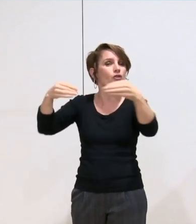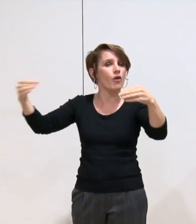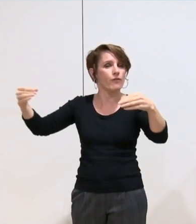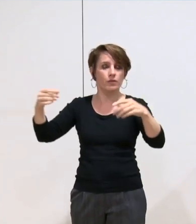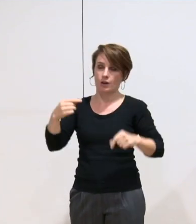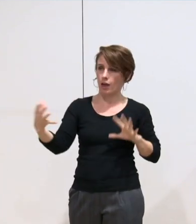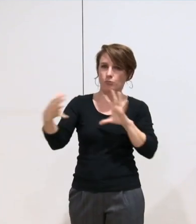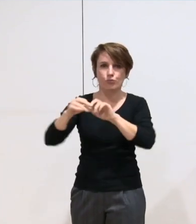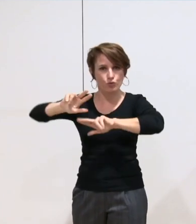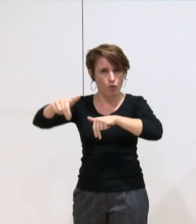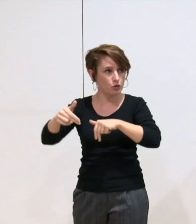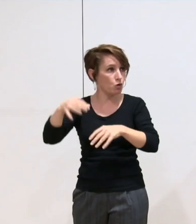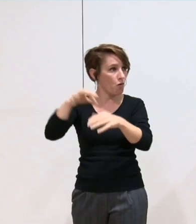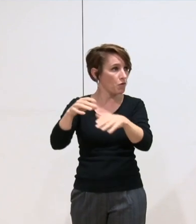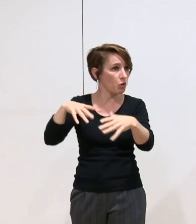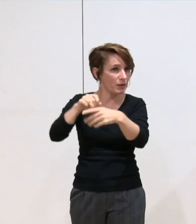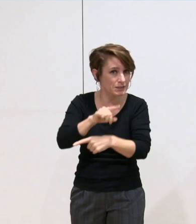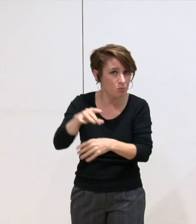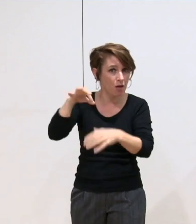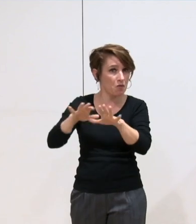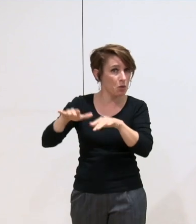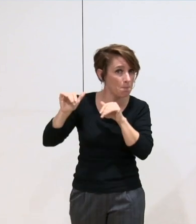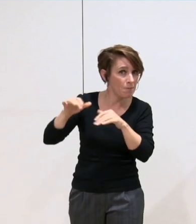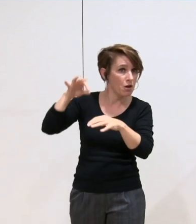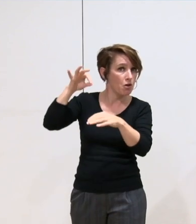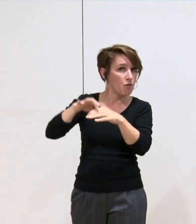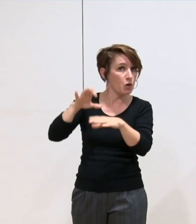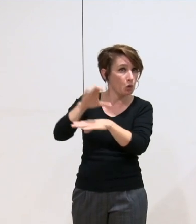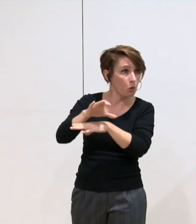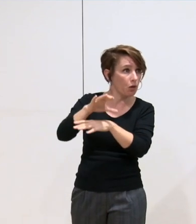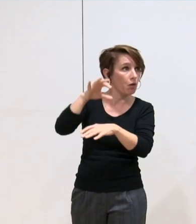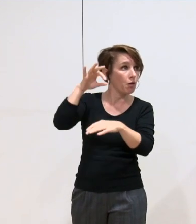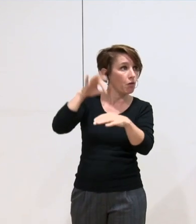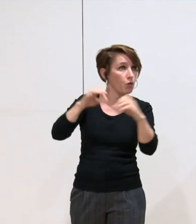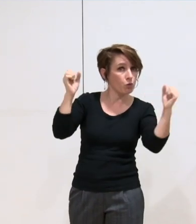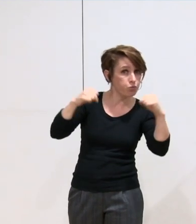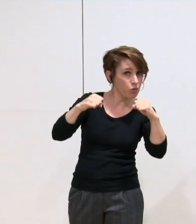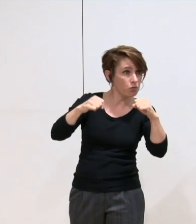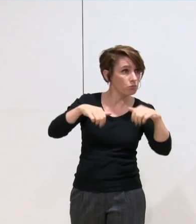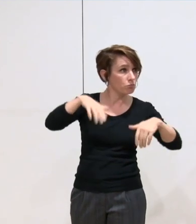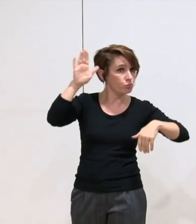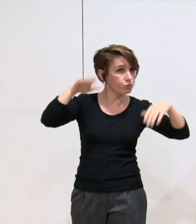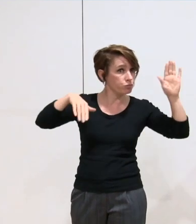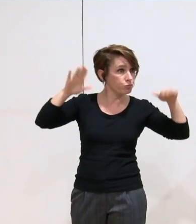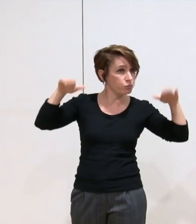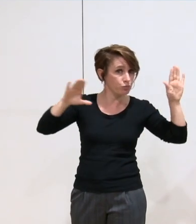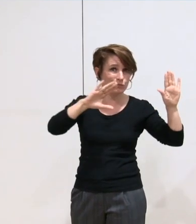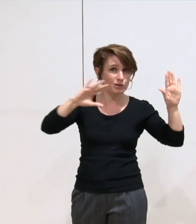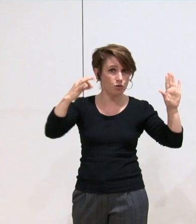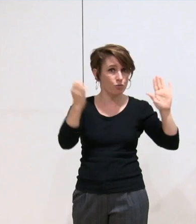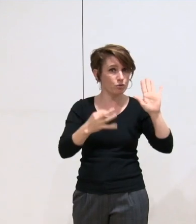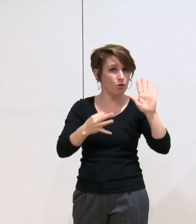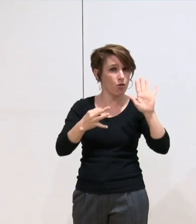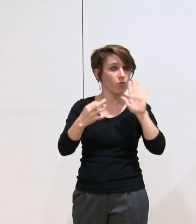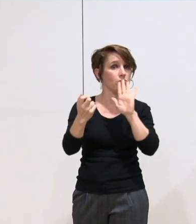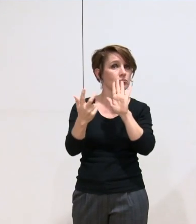prend pas part au vote? Qui s'abstient? Qui vote contre? Qui vote pour ? Unanimité. Je